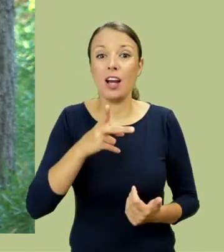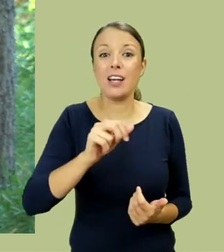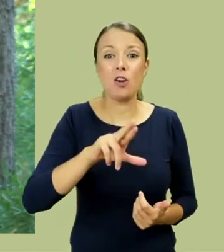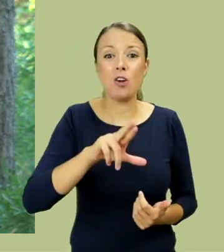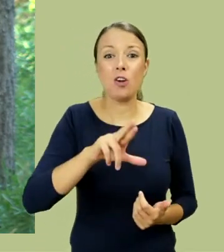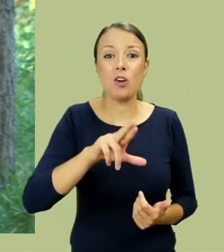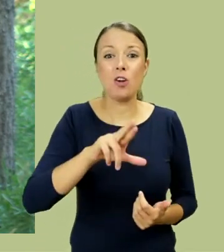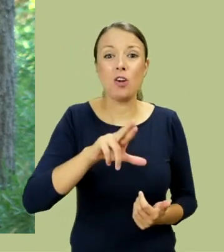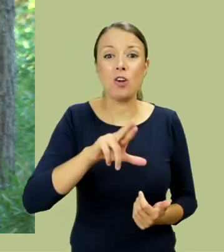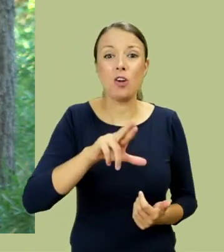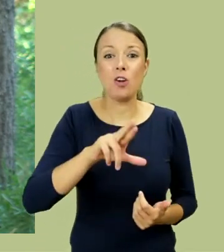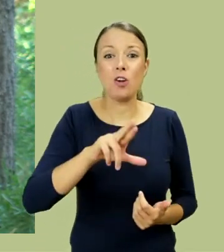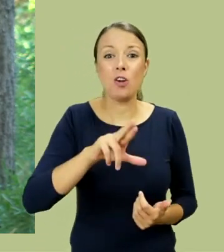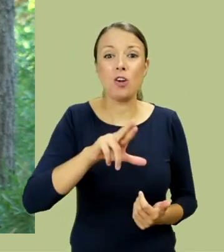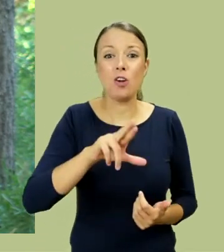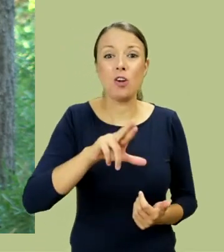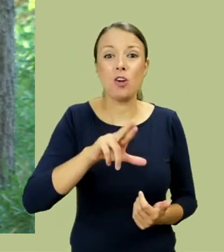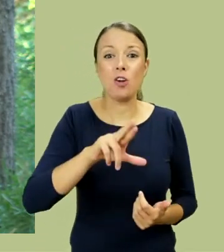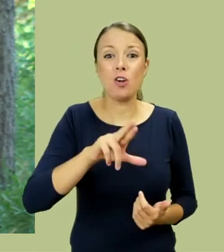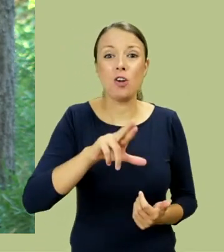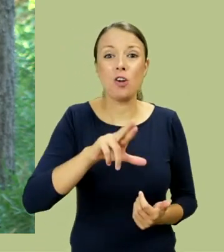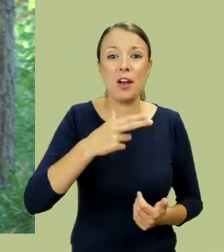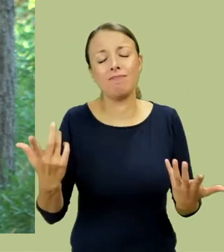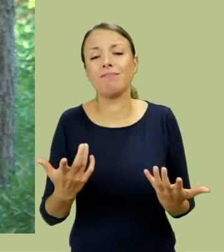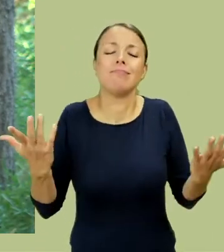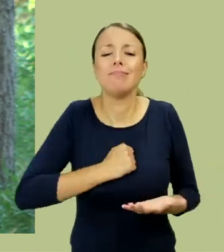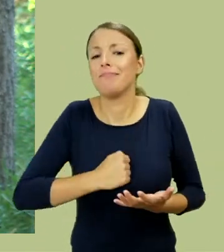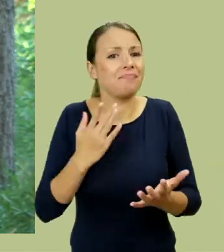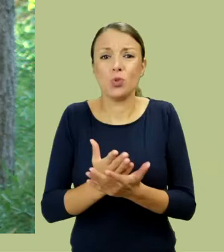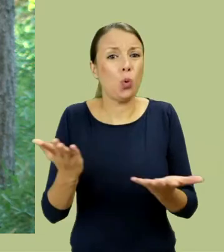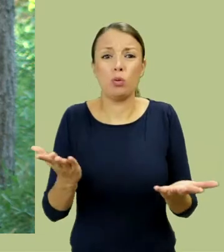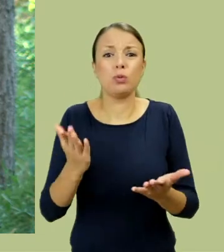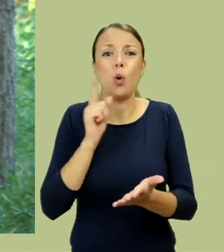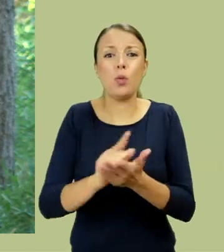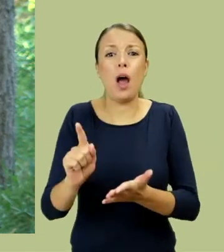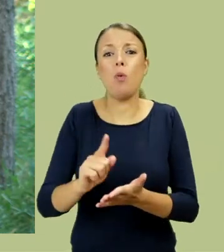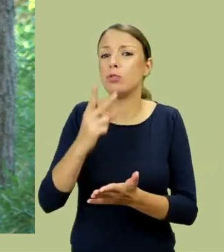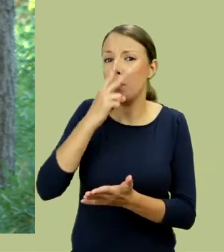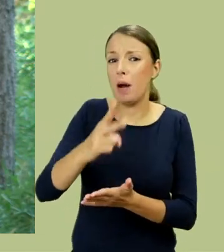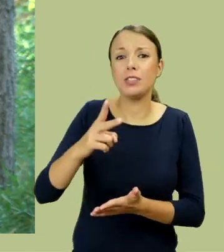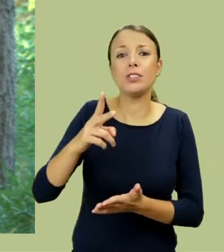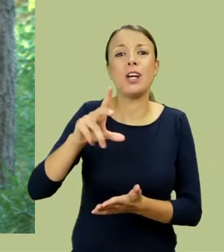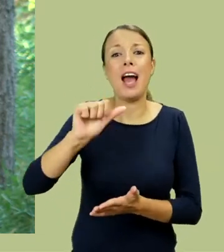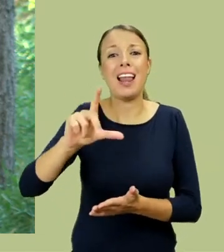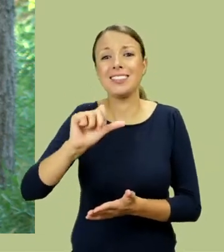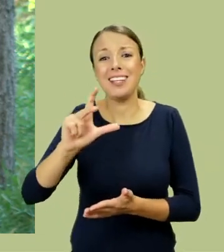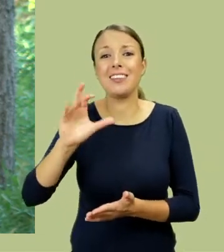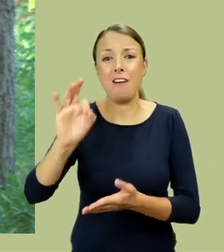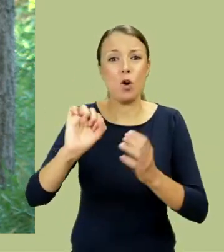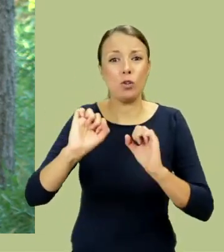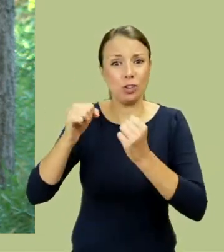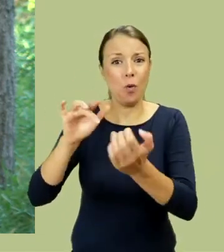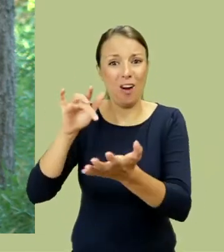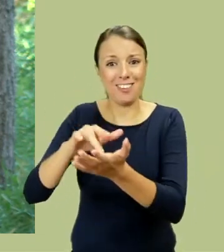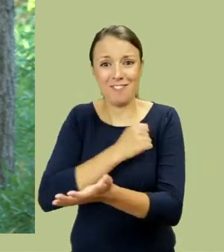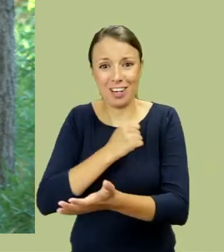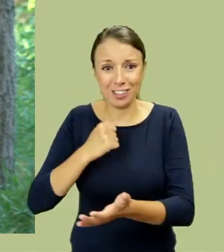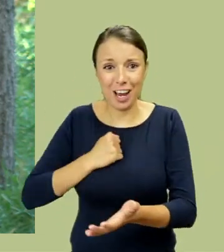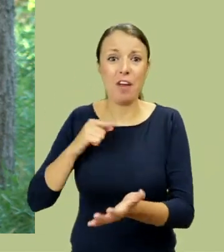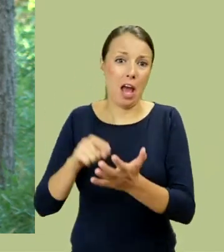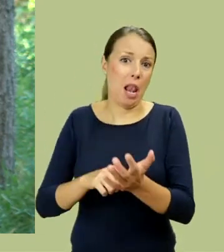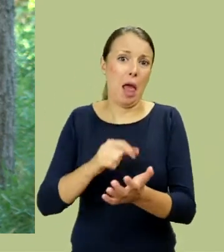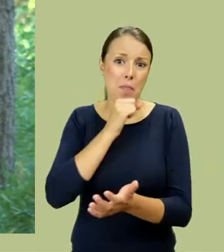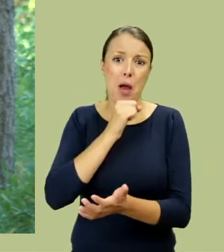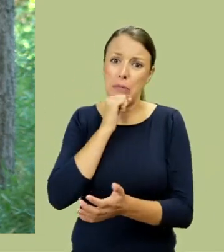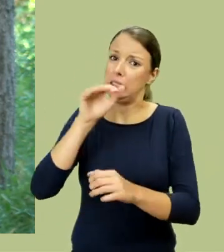działalności Aleksandry w Warszawie, ale dała jej swoje błogosławieństwo i często wyobrażam sobie